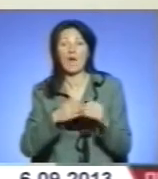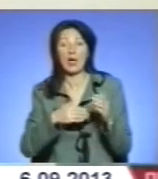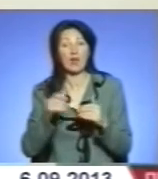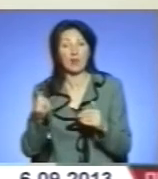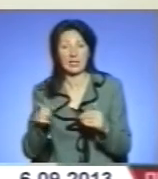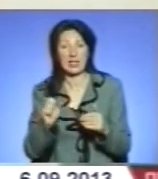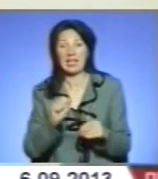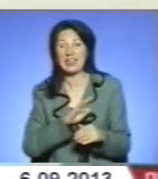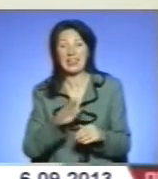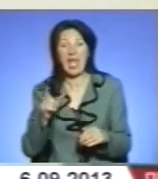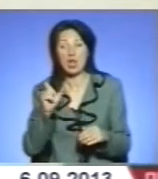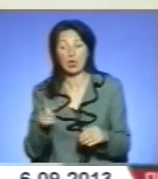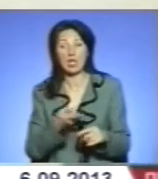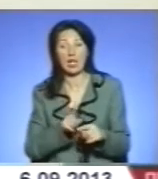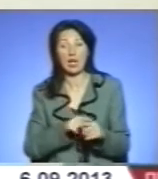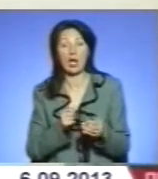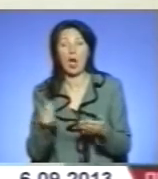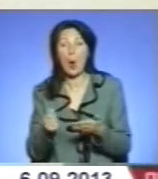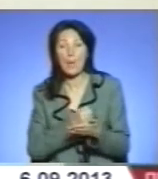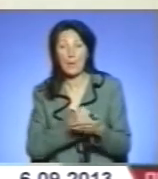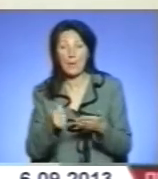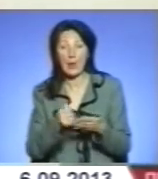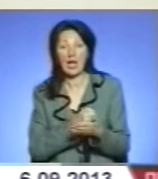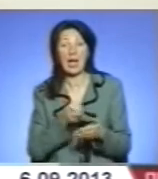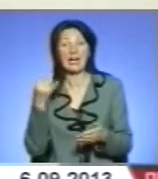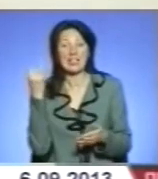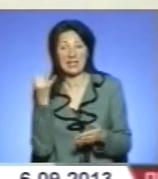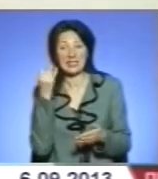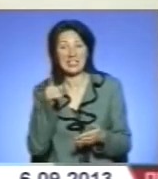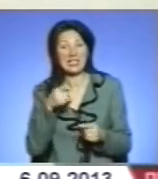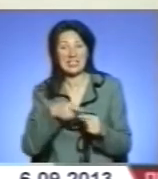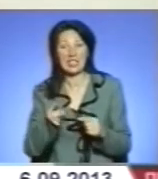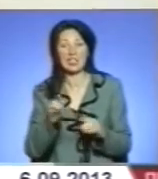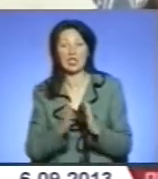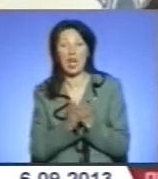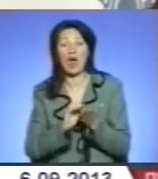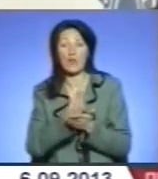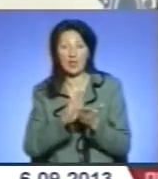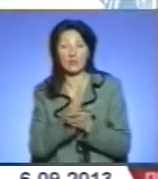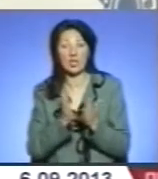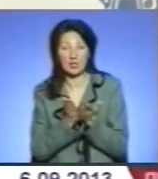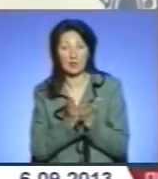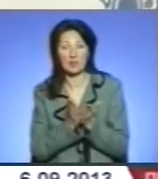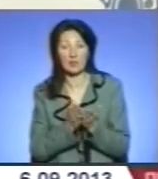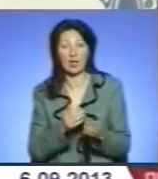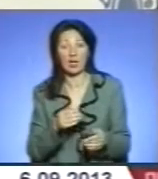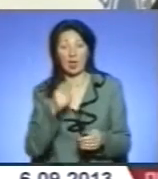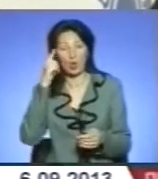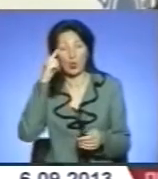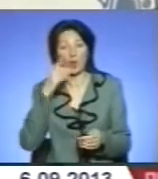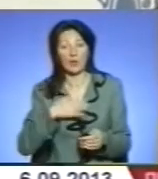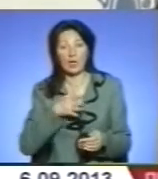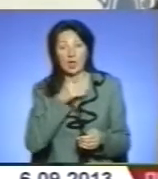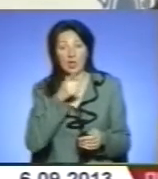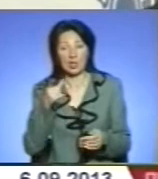а не людина, яка просуває інтереси тих чи інших видавництв. І багато повинно, то, я думаю, наш час залежить від